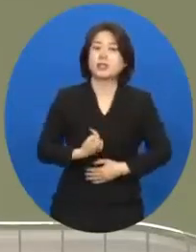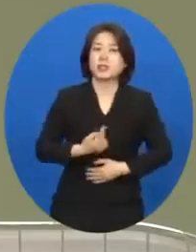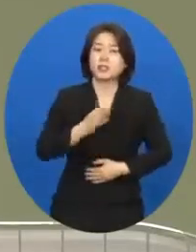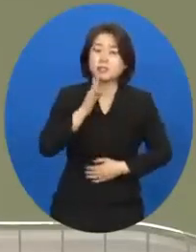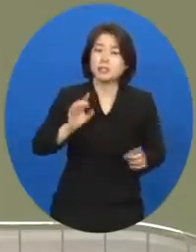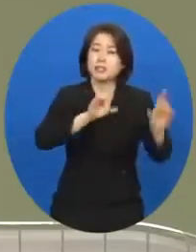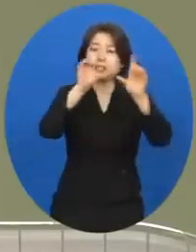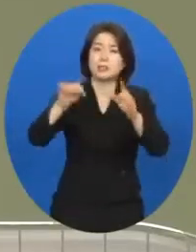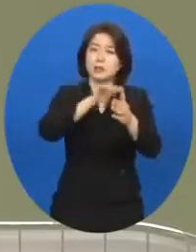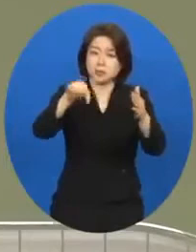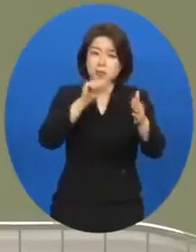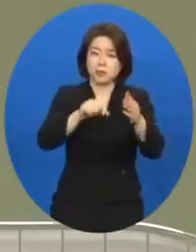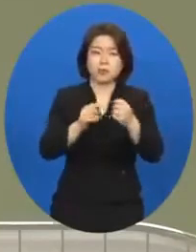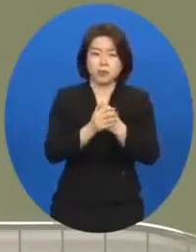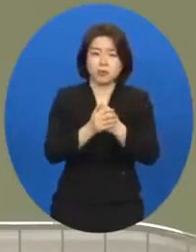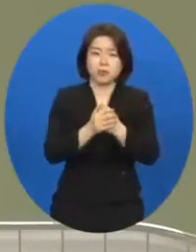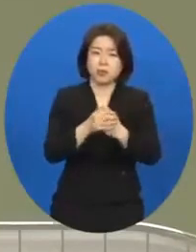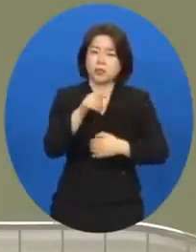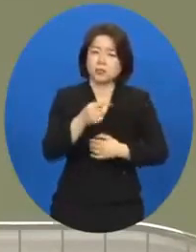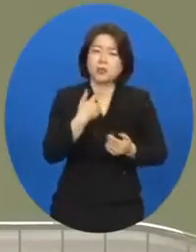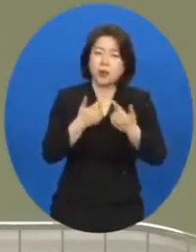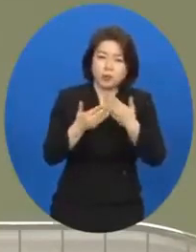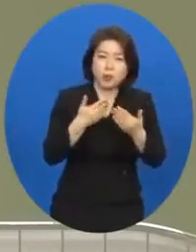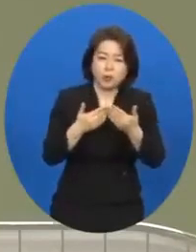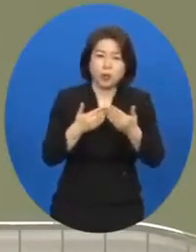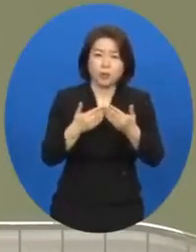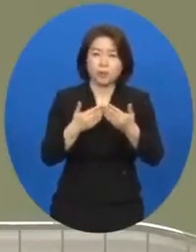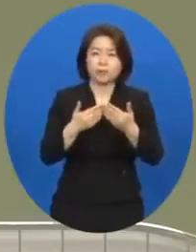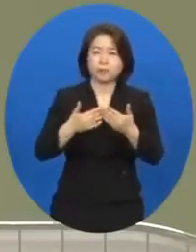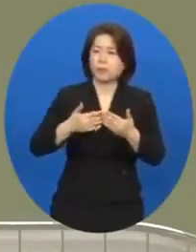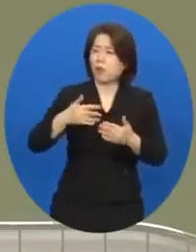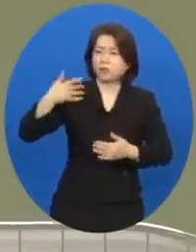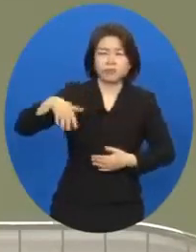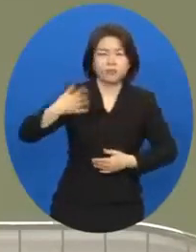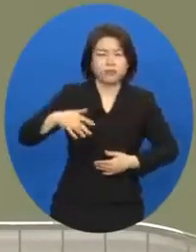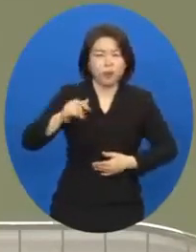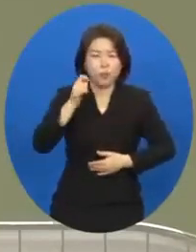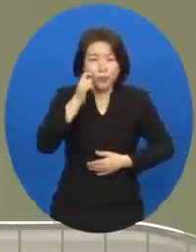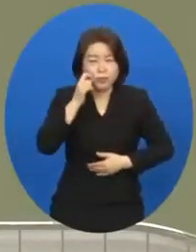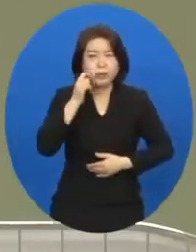삶 속에서 실제로 그런 경험을 못한다고 생각하고 있어요.